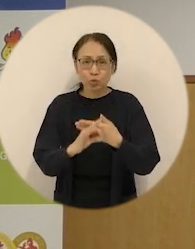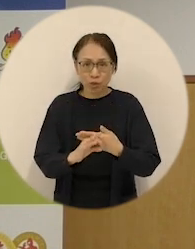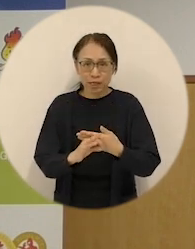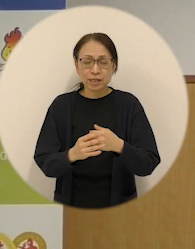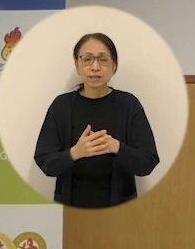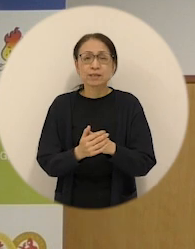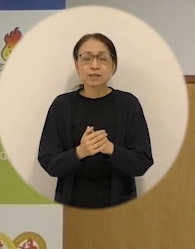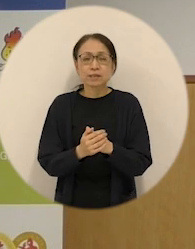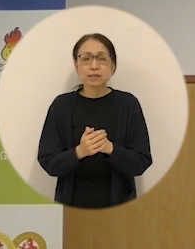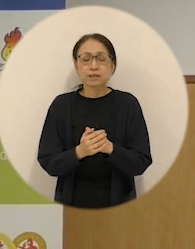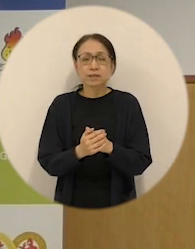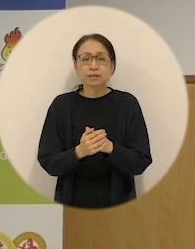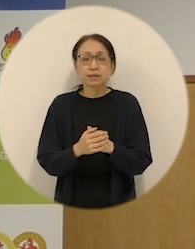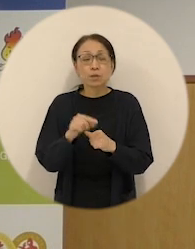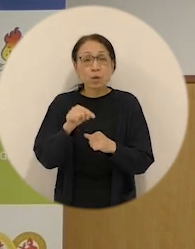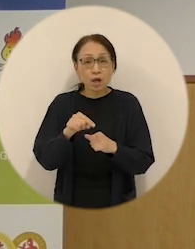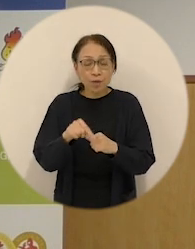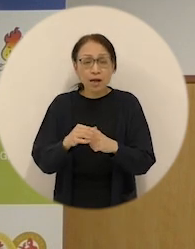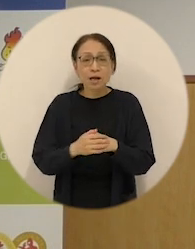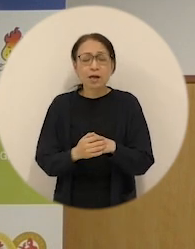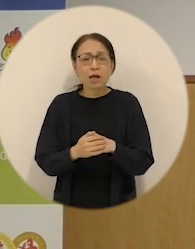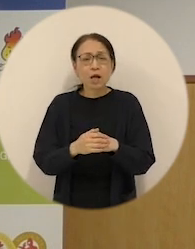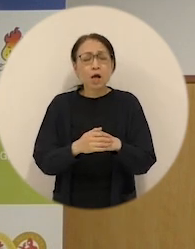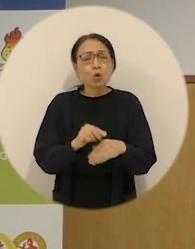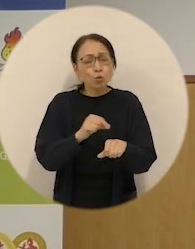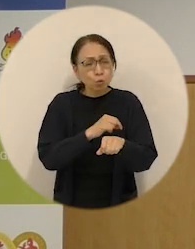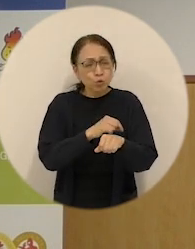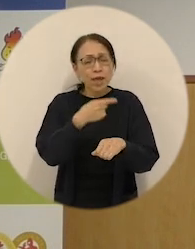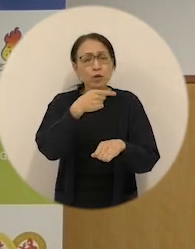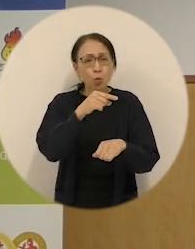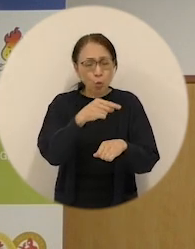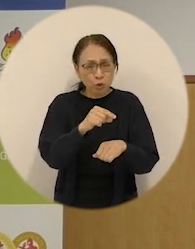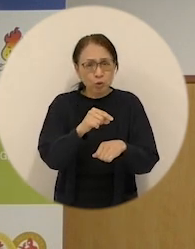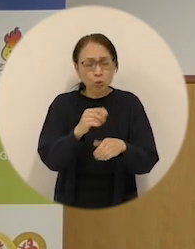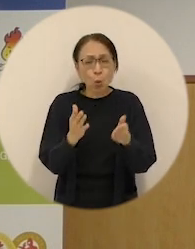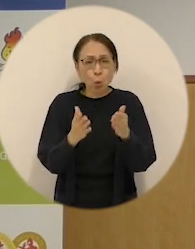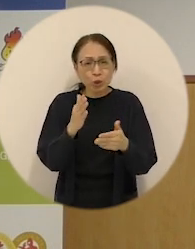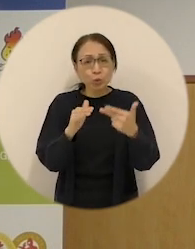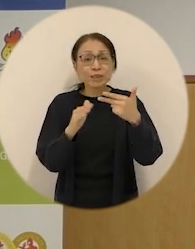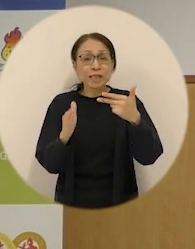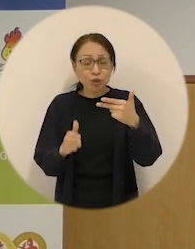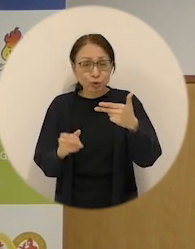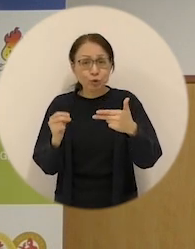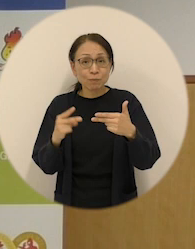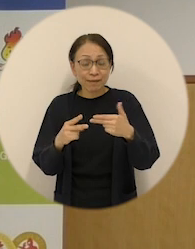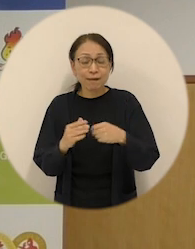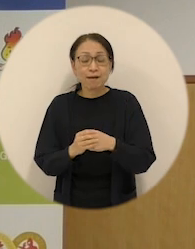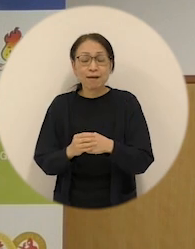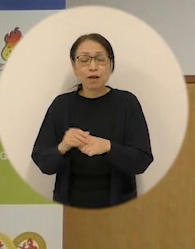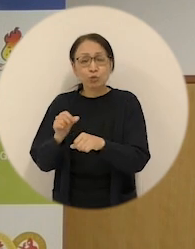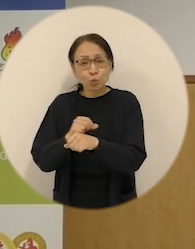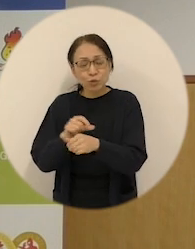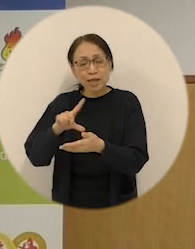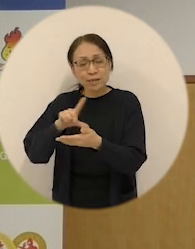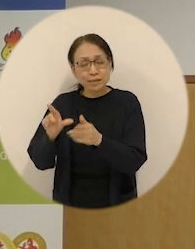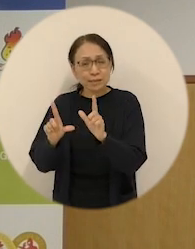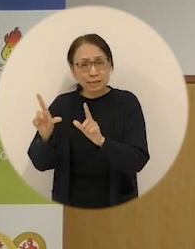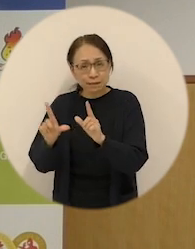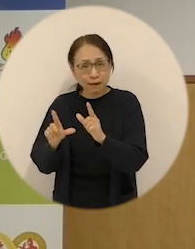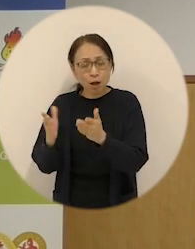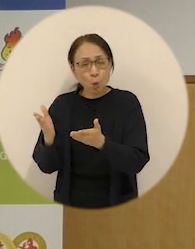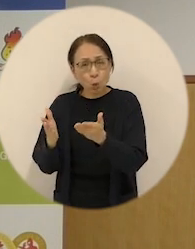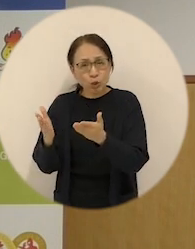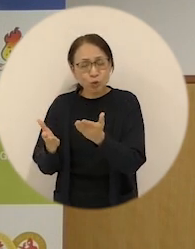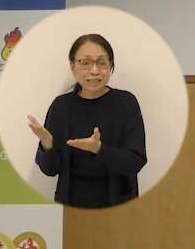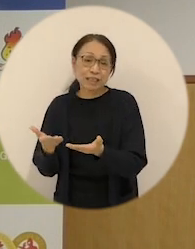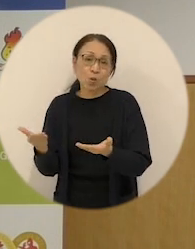。本案は特定教育保育施設及び特定地域型保育事